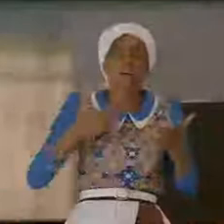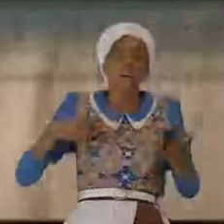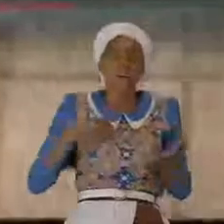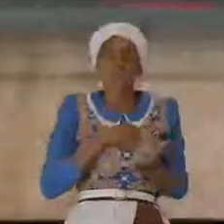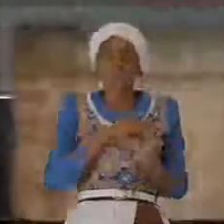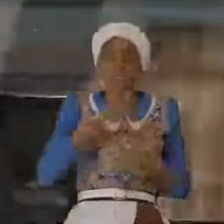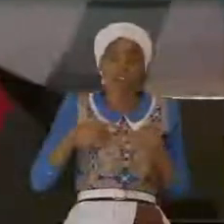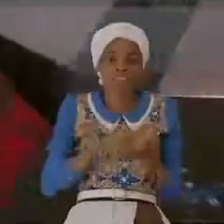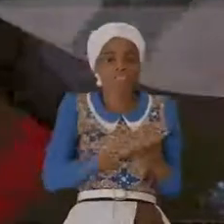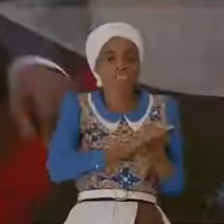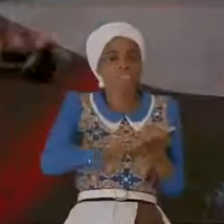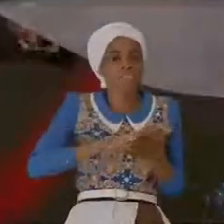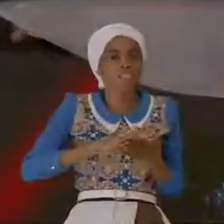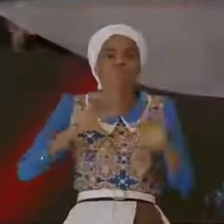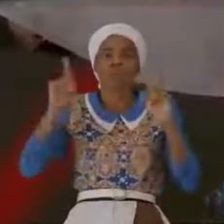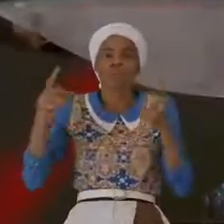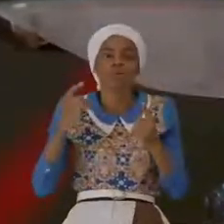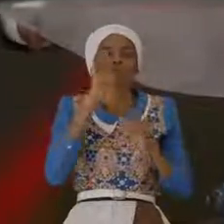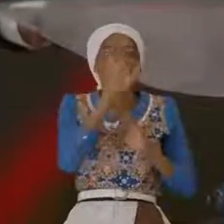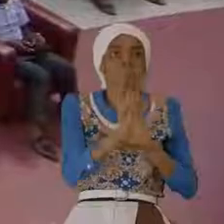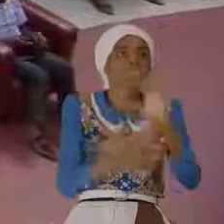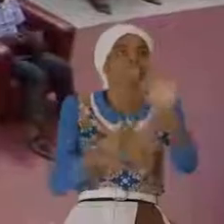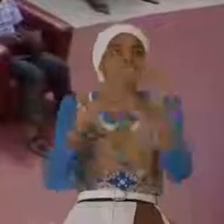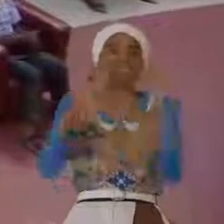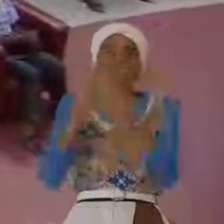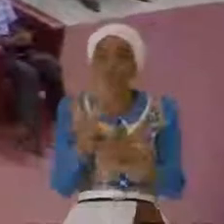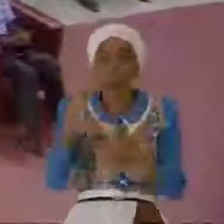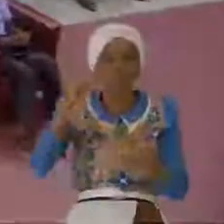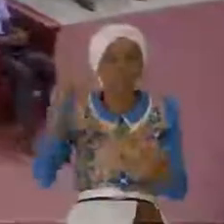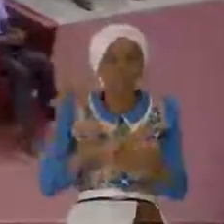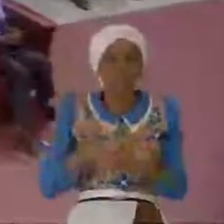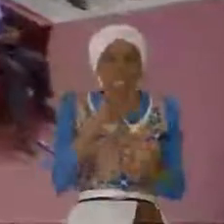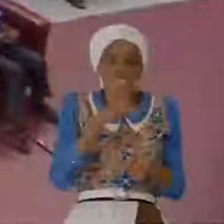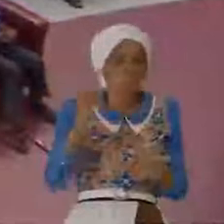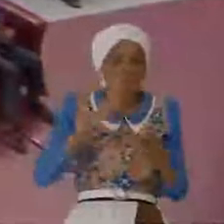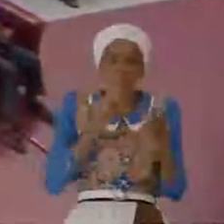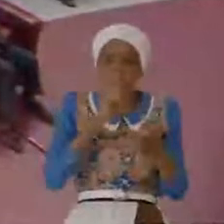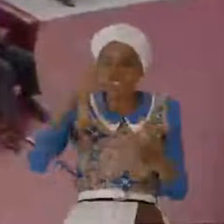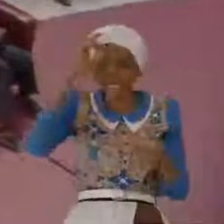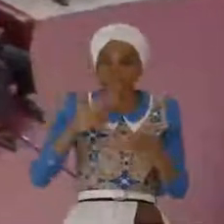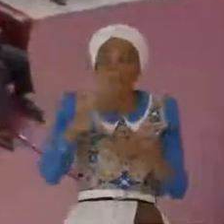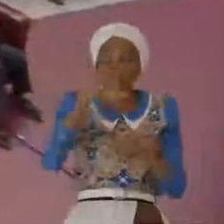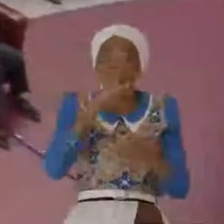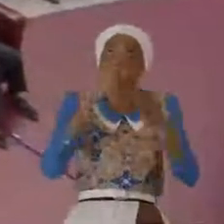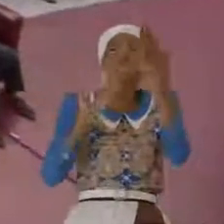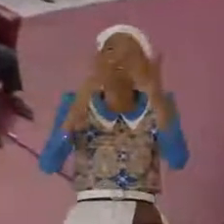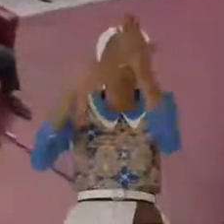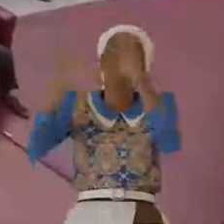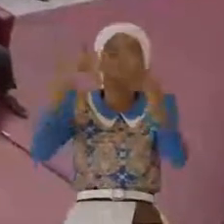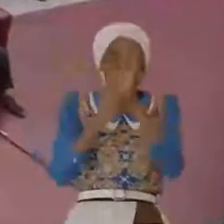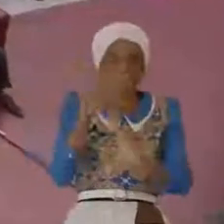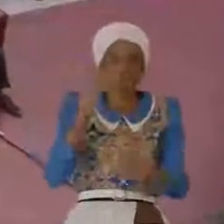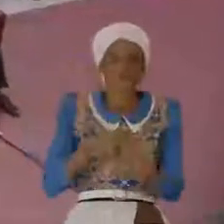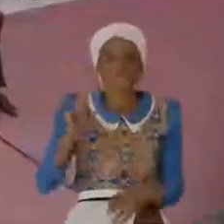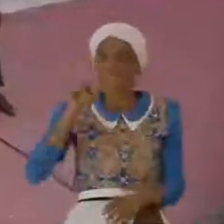lorsque les saints rentrent au ciel, où est mon frère là-bas, où est ma soeur là-bas, vous serez là.